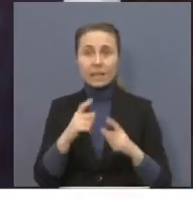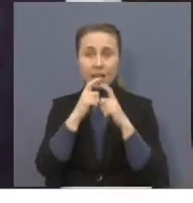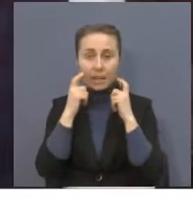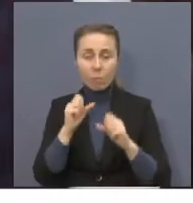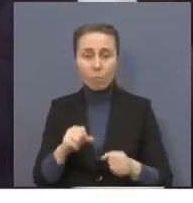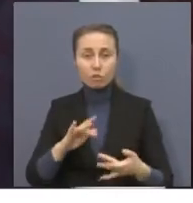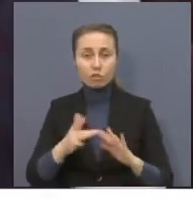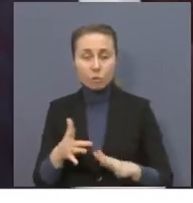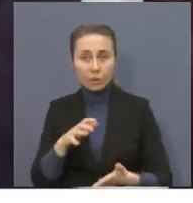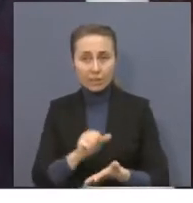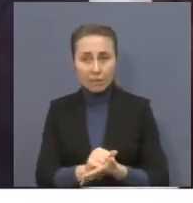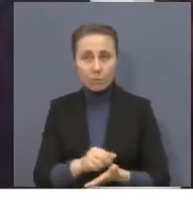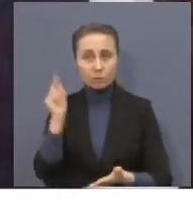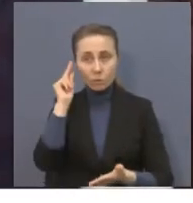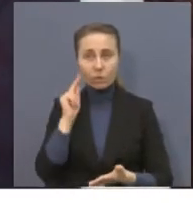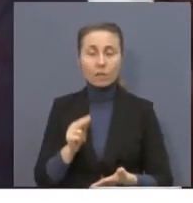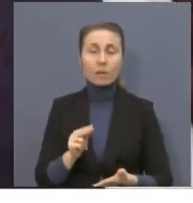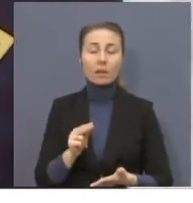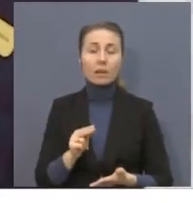дистанционно заниматься. Тем более школа-то у нас,